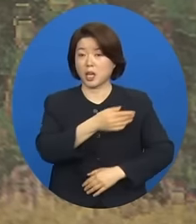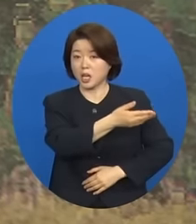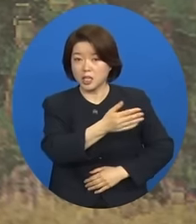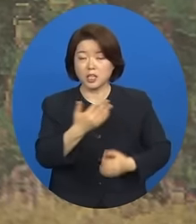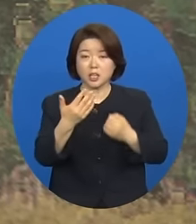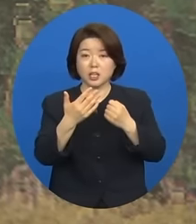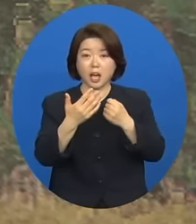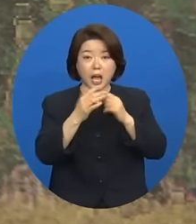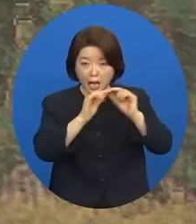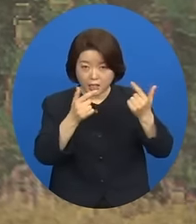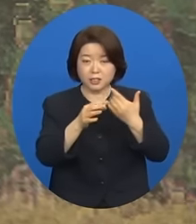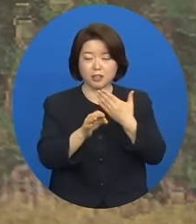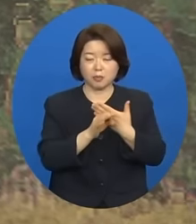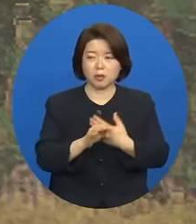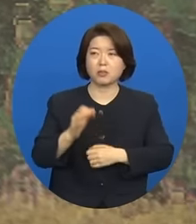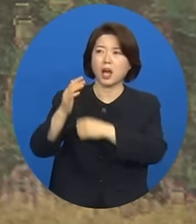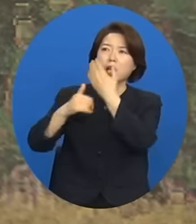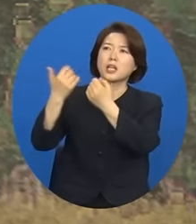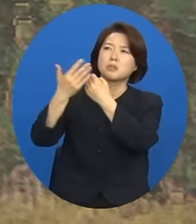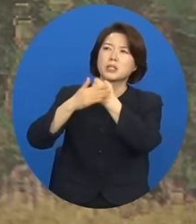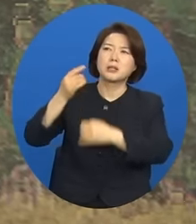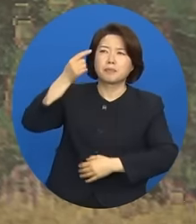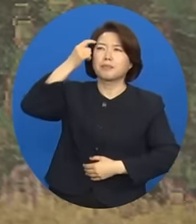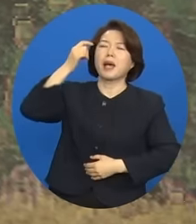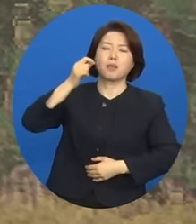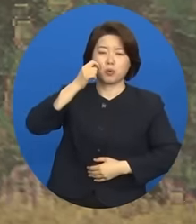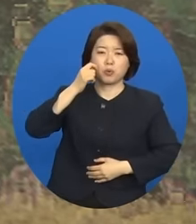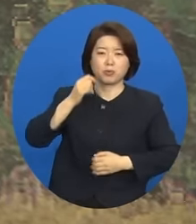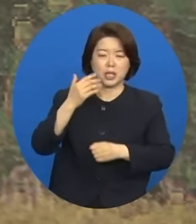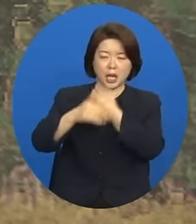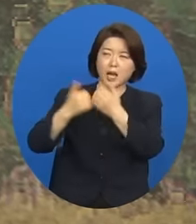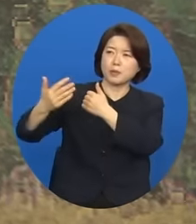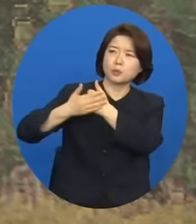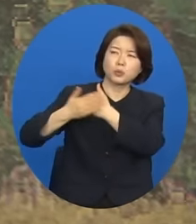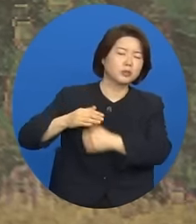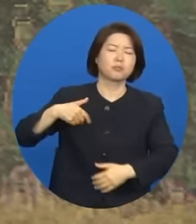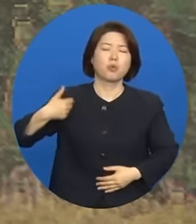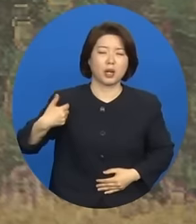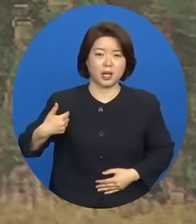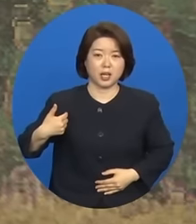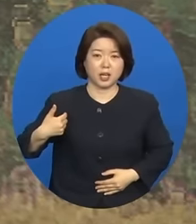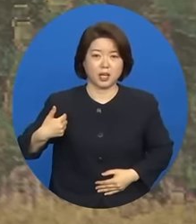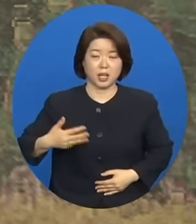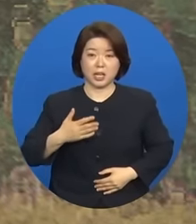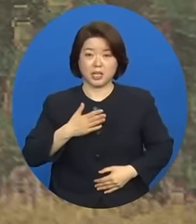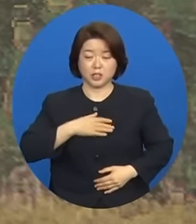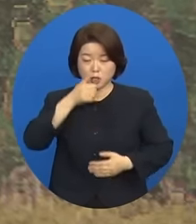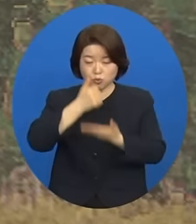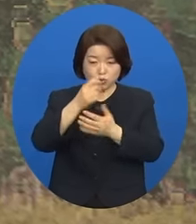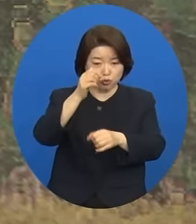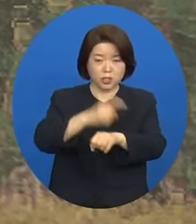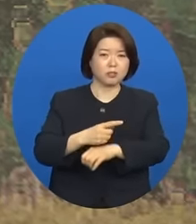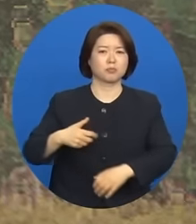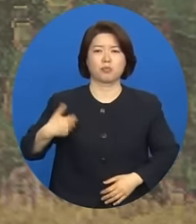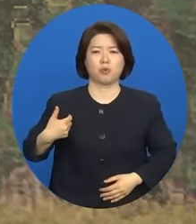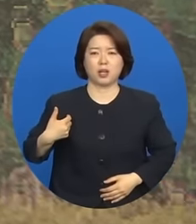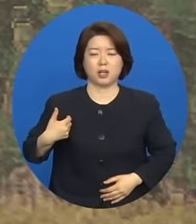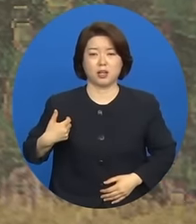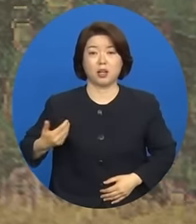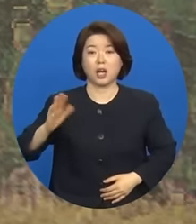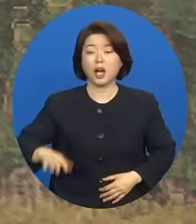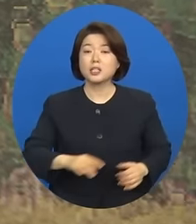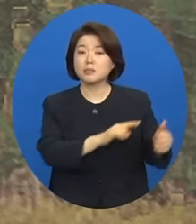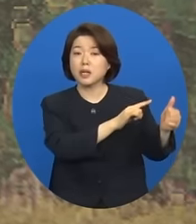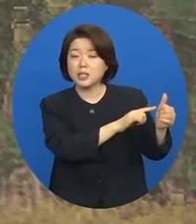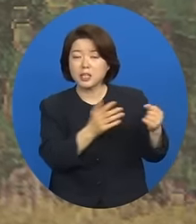아니었으면 하나님이 이 은혜 깨닫지 못했을 겁니다. 하나님이 도우심을 알지 못했을 것이고 저의 죄성을 알지 못했을 겁니다. 근데 그 라반